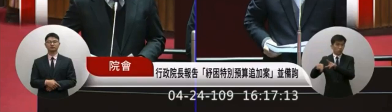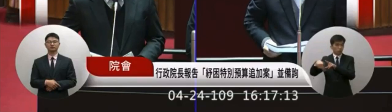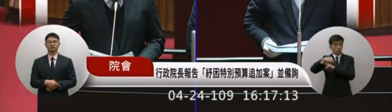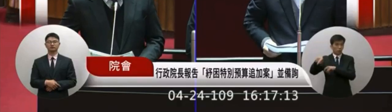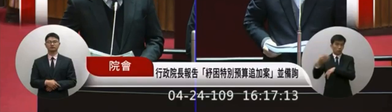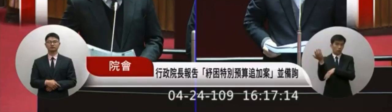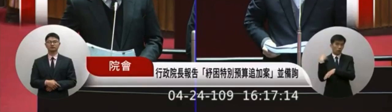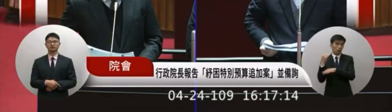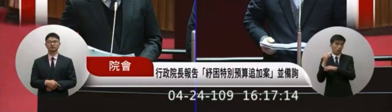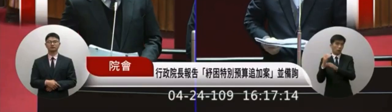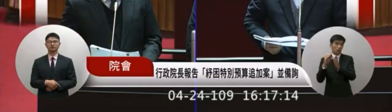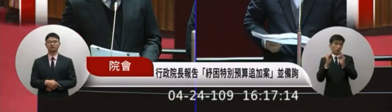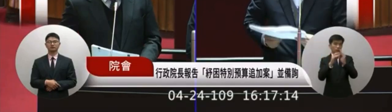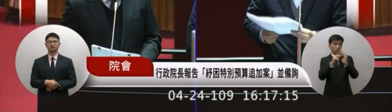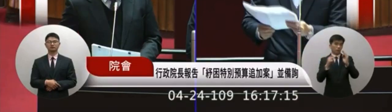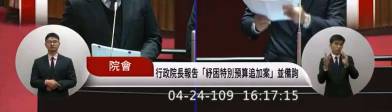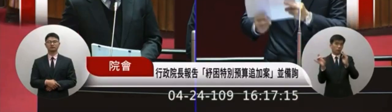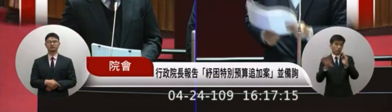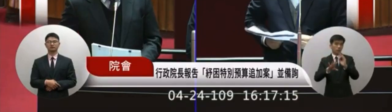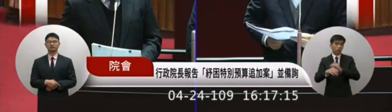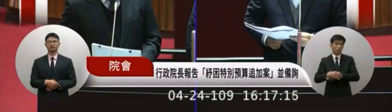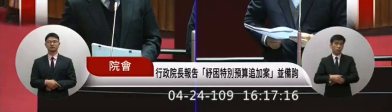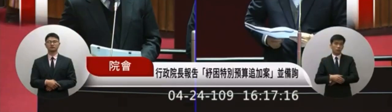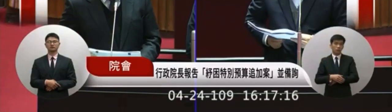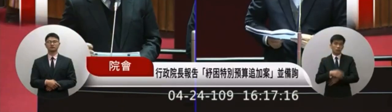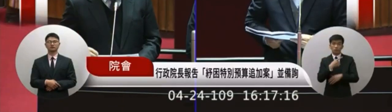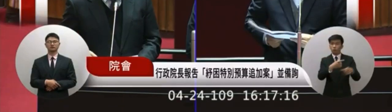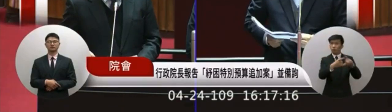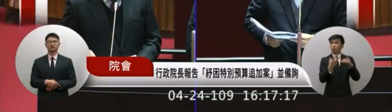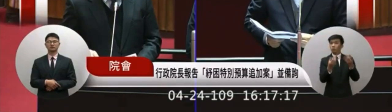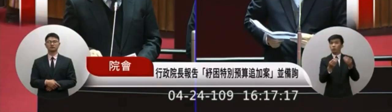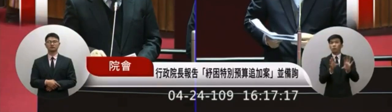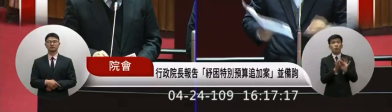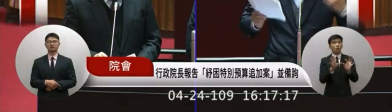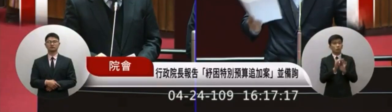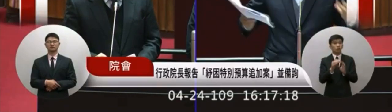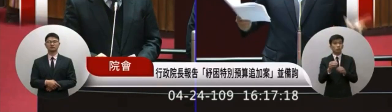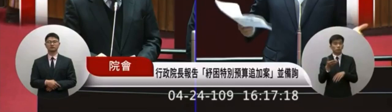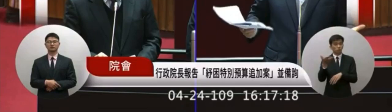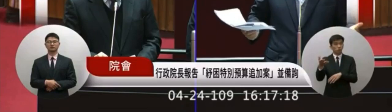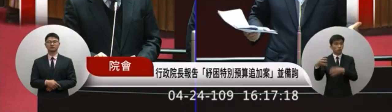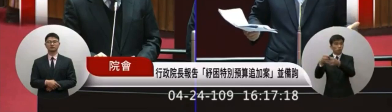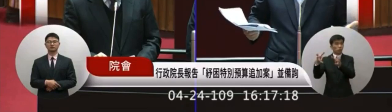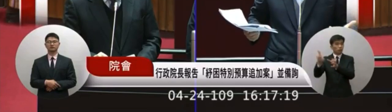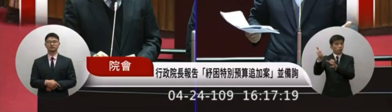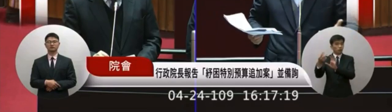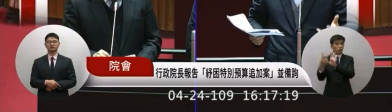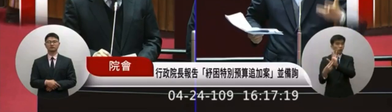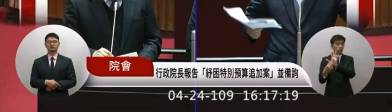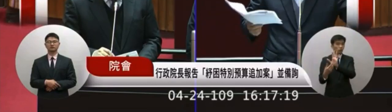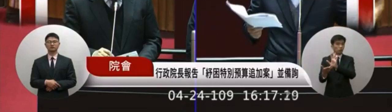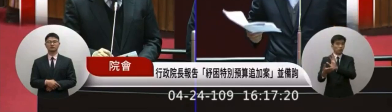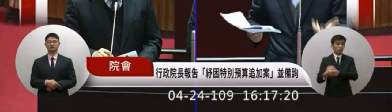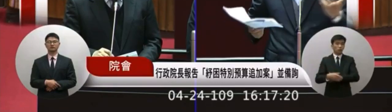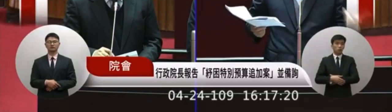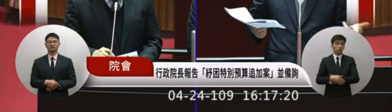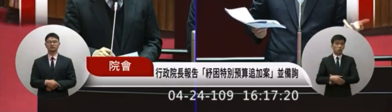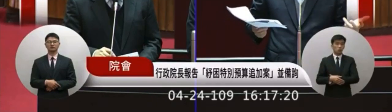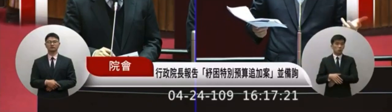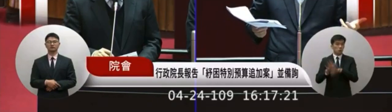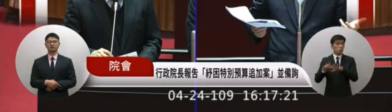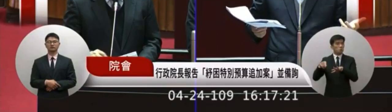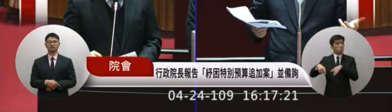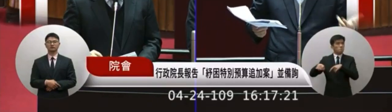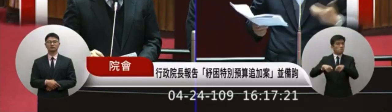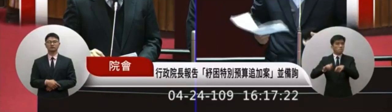儿，那您讲不打没关系，请部长。那部长也讲了，说目前有这个措